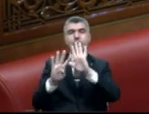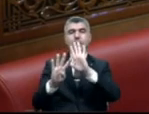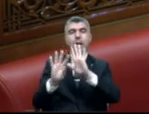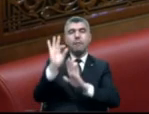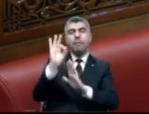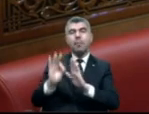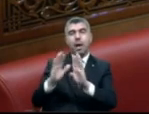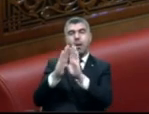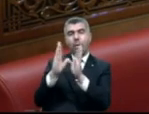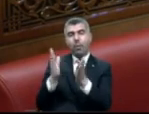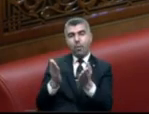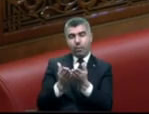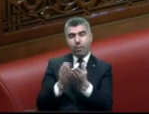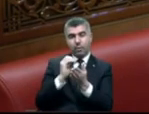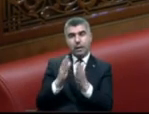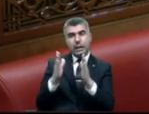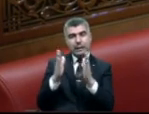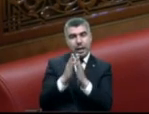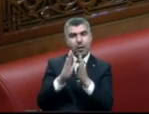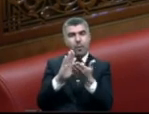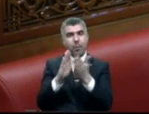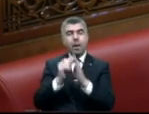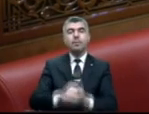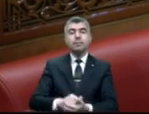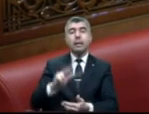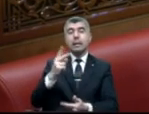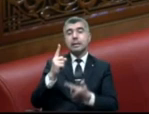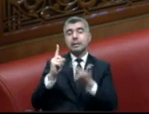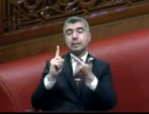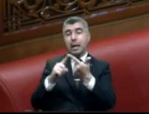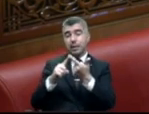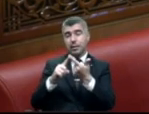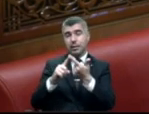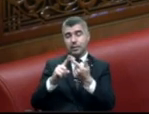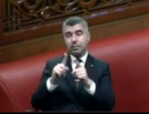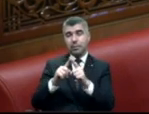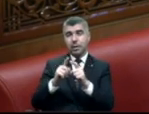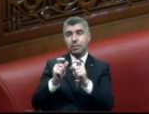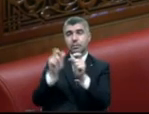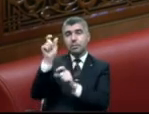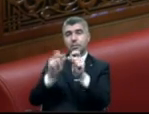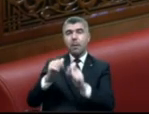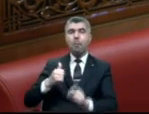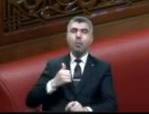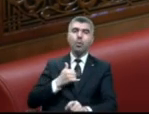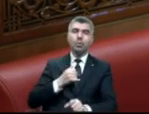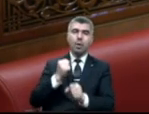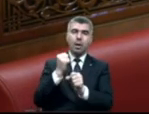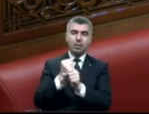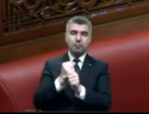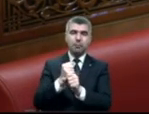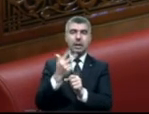مجموع المقاولات المتوسطة والصغرى والصغيرة جدا. ثانيا، ثلثي منهم أشخاص ذاتيون. ثالثا،